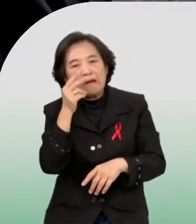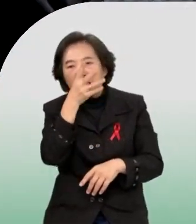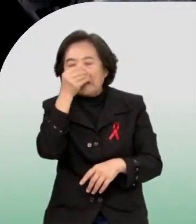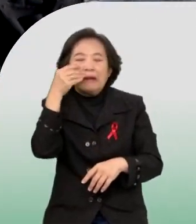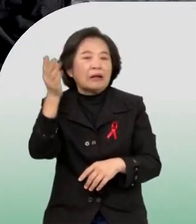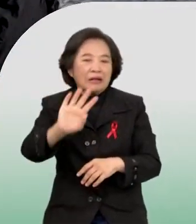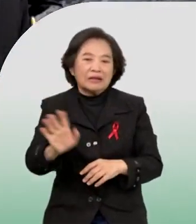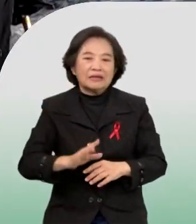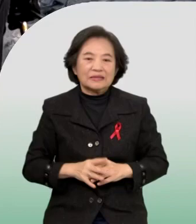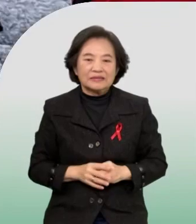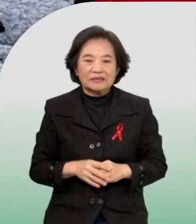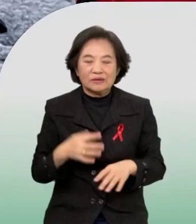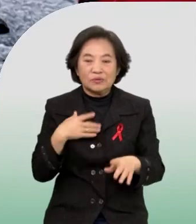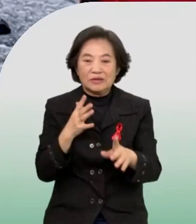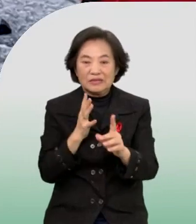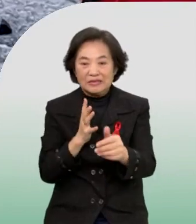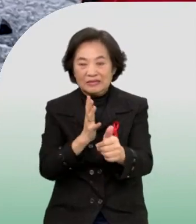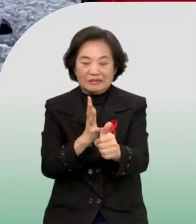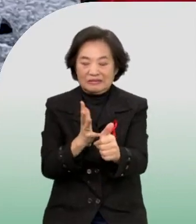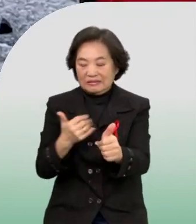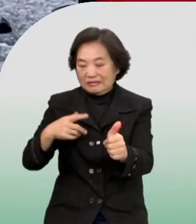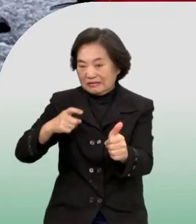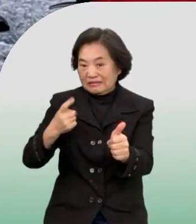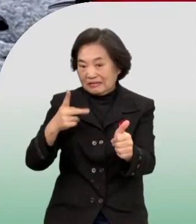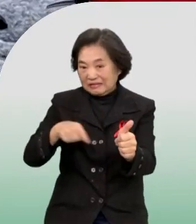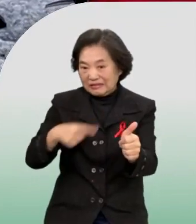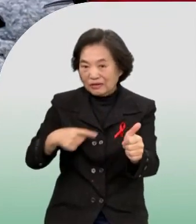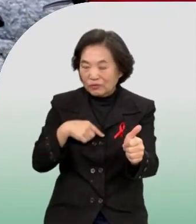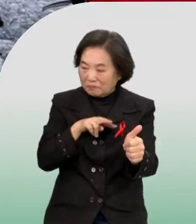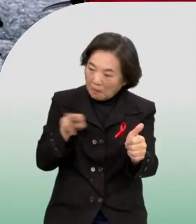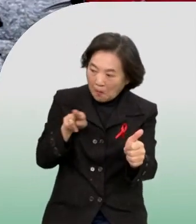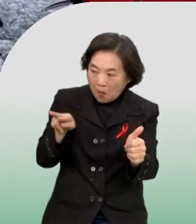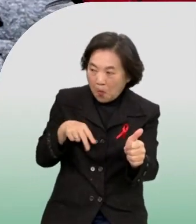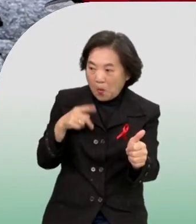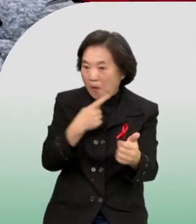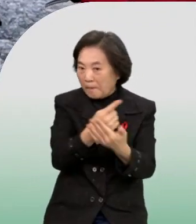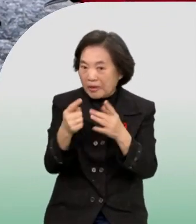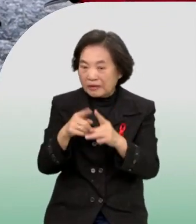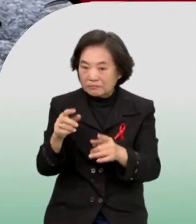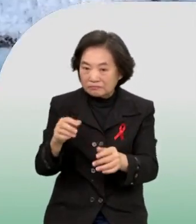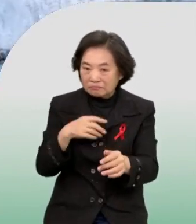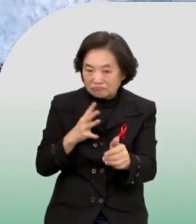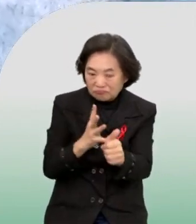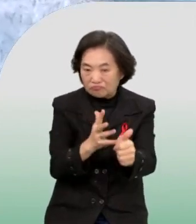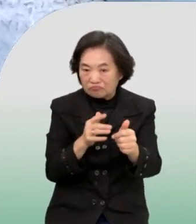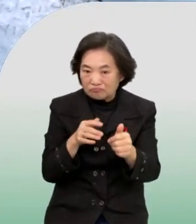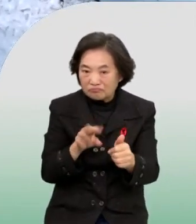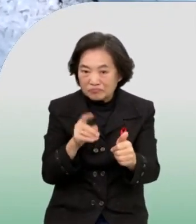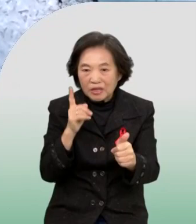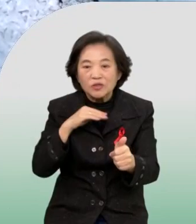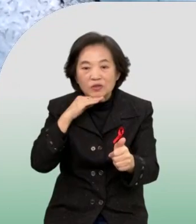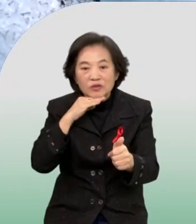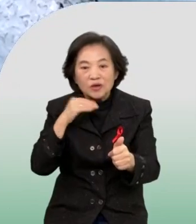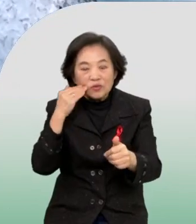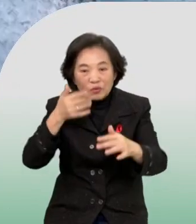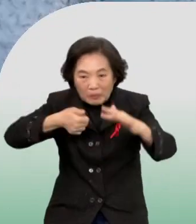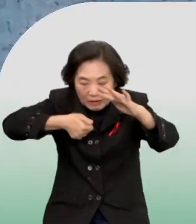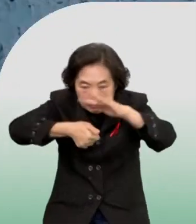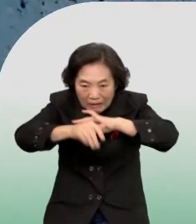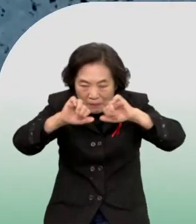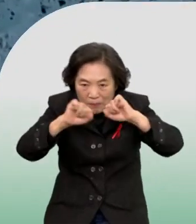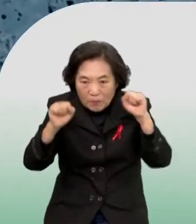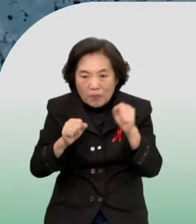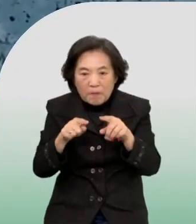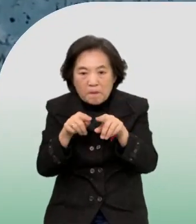我现在后面跟了12个人，对不对？所以我要注意，我要照顾，我要看了每一个人有没有跟在我后面。比如说，我们刚才有经过冰石洞，有冰裂